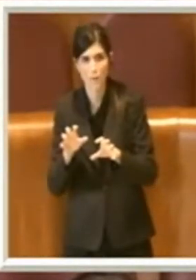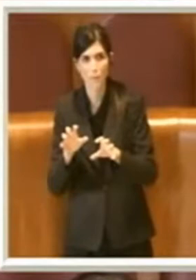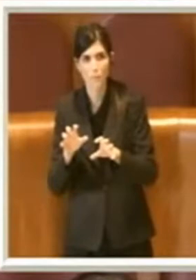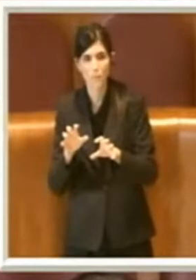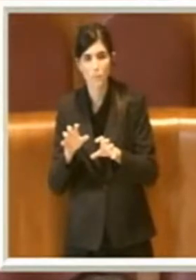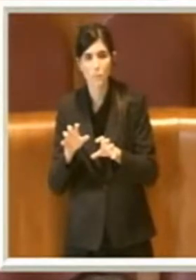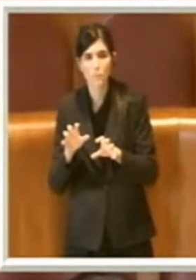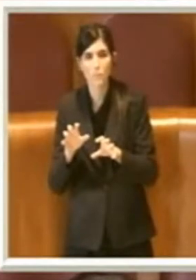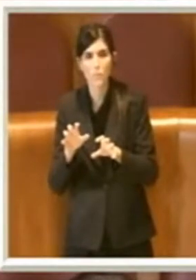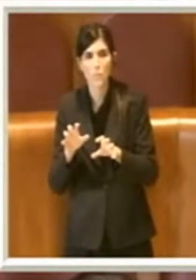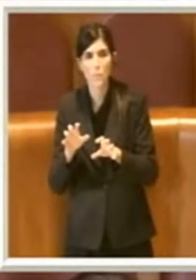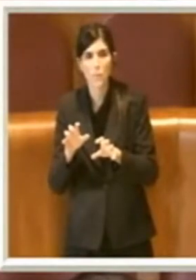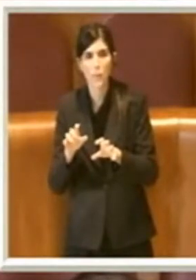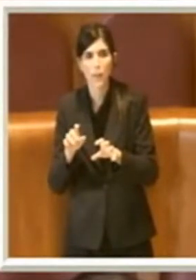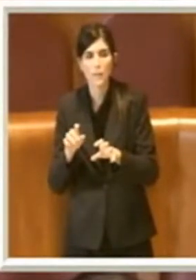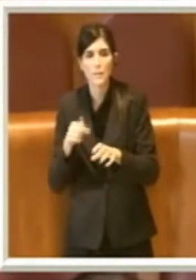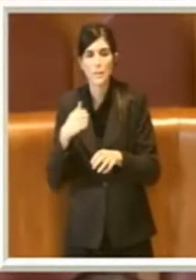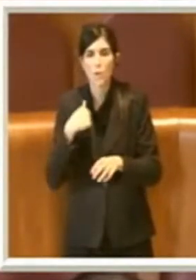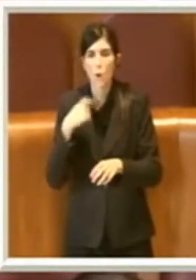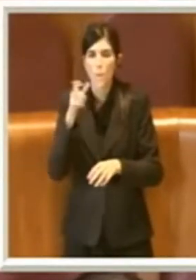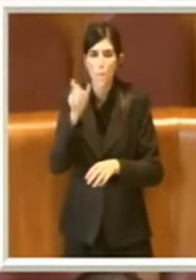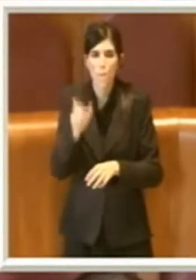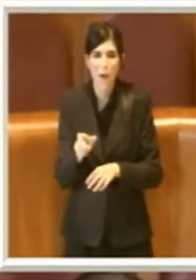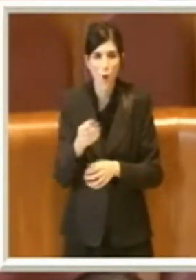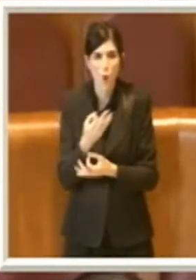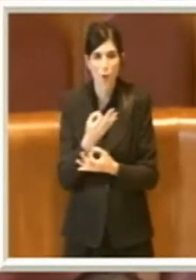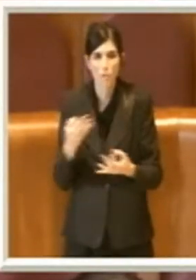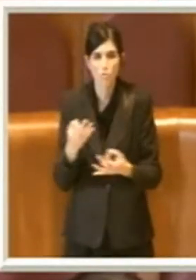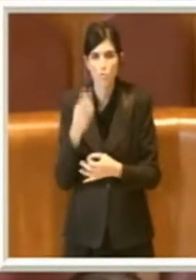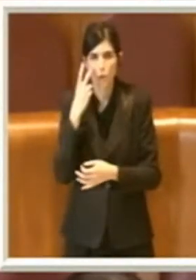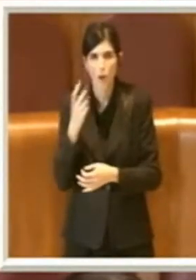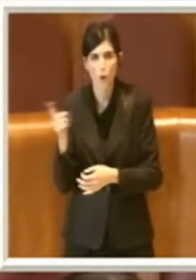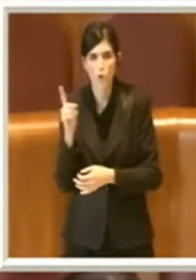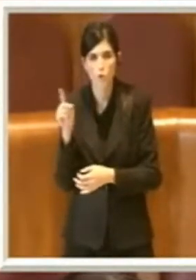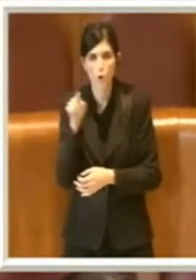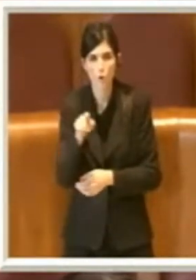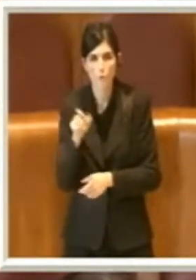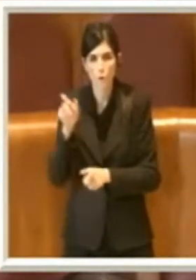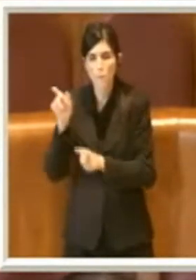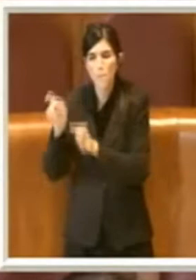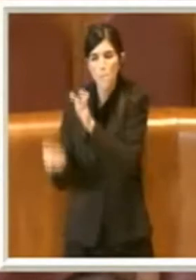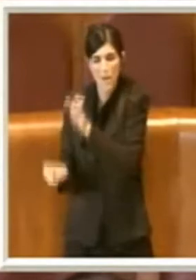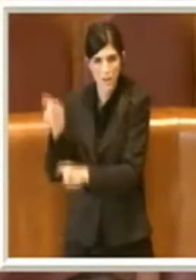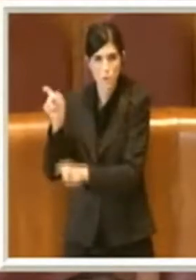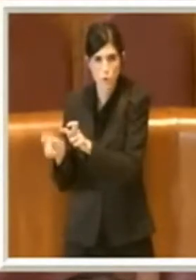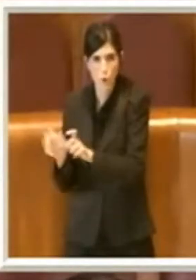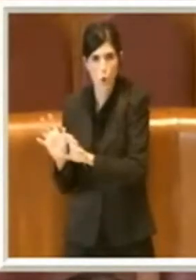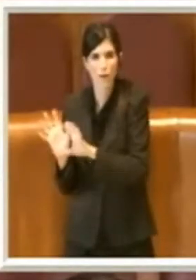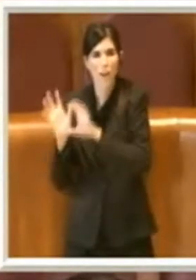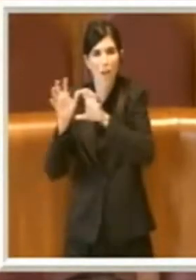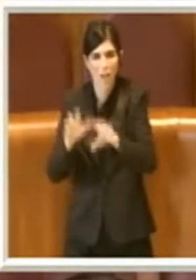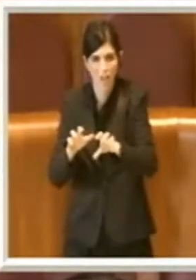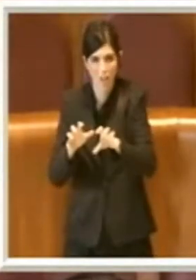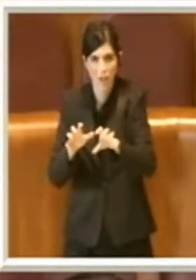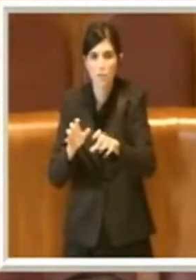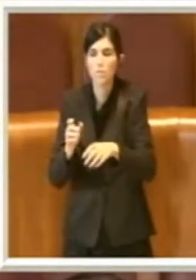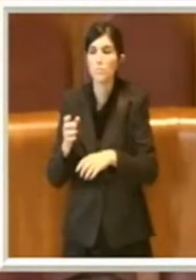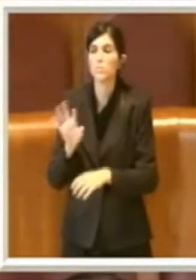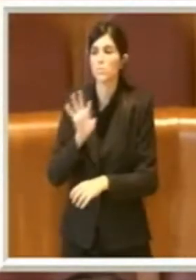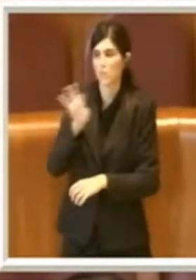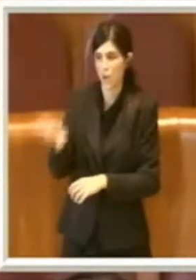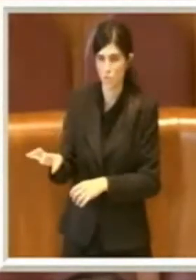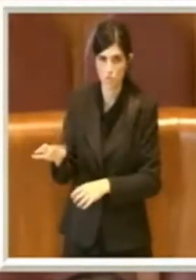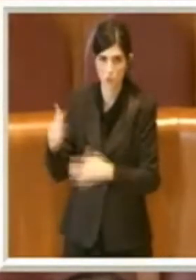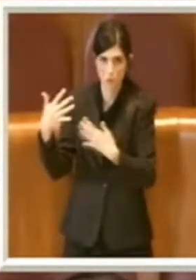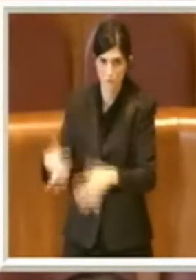non so trovare il termine corretto, diciamo individui che sono stati denunciati per quanto